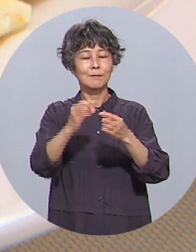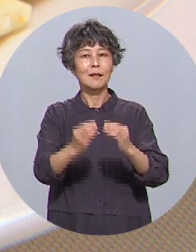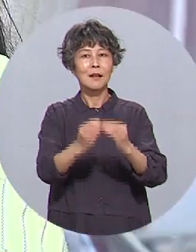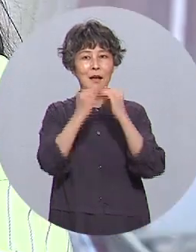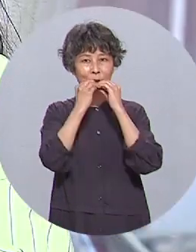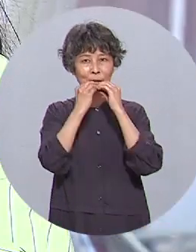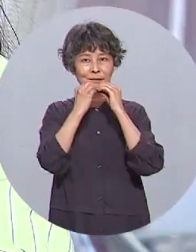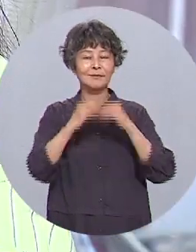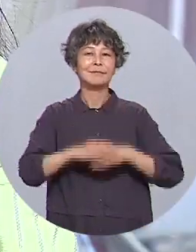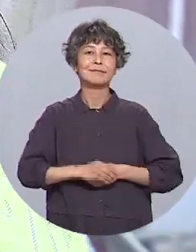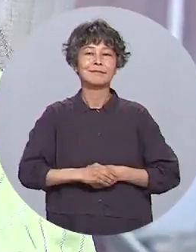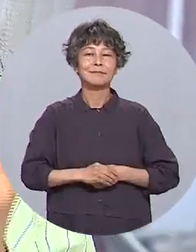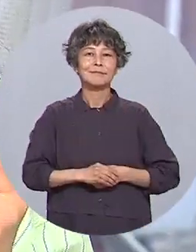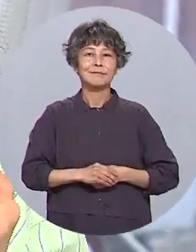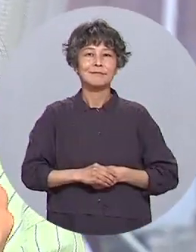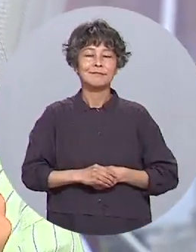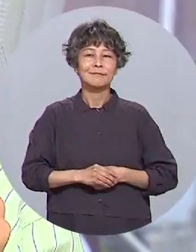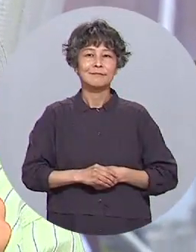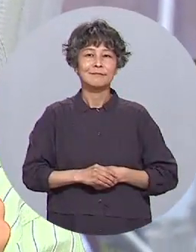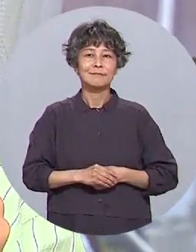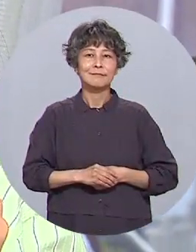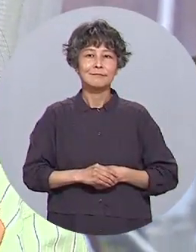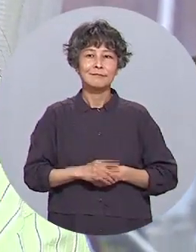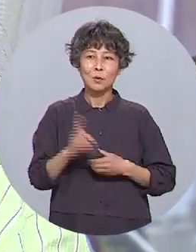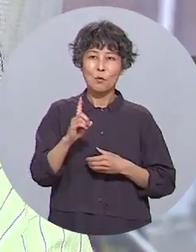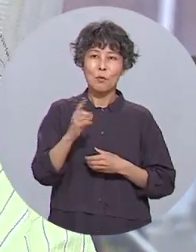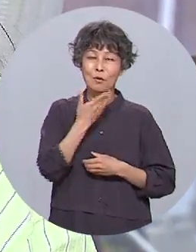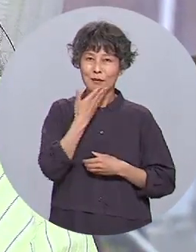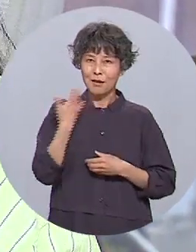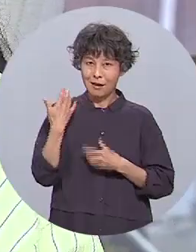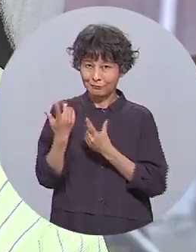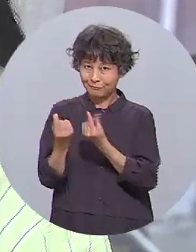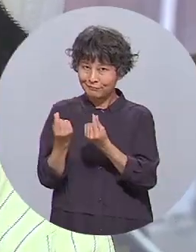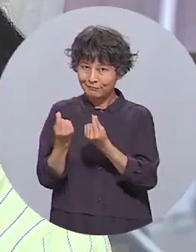。 どう、うま勘弁。